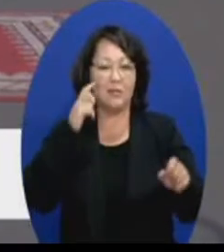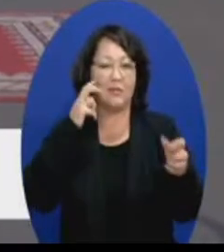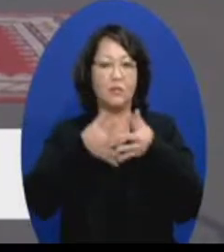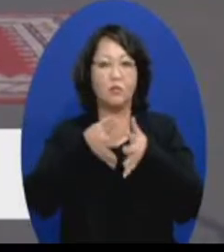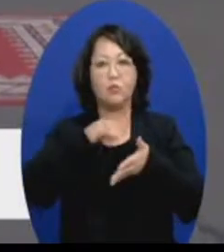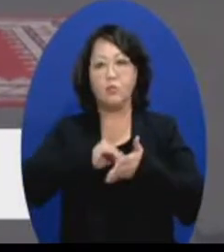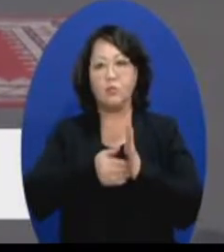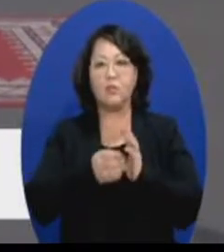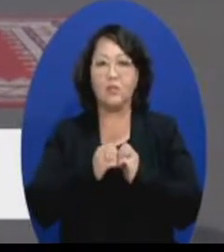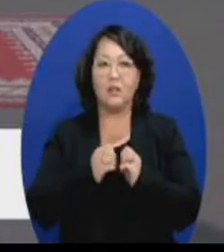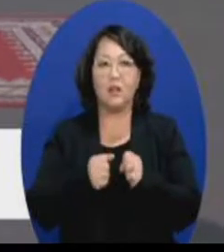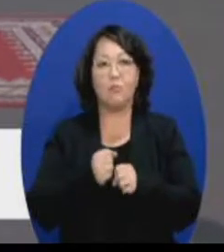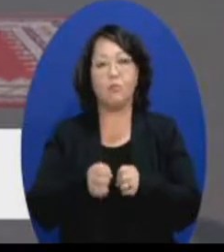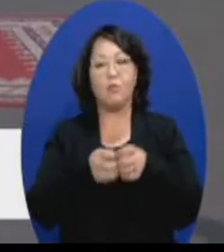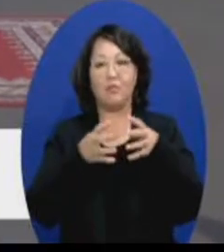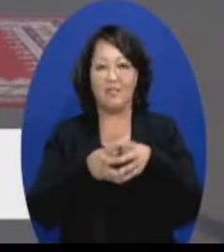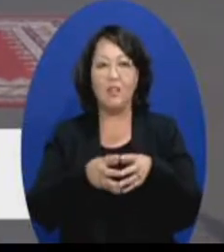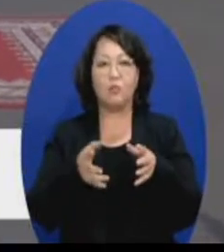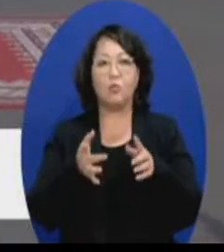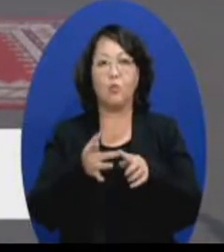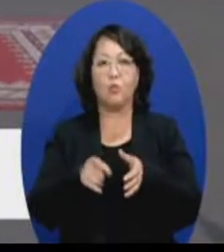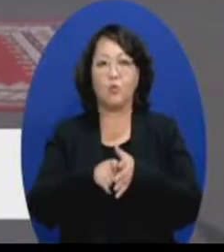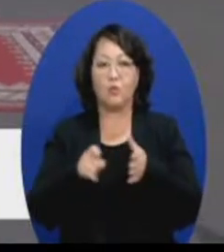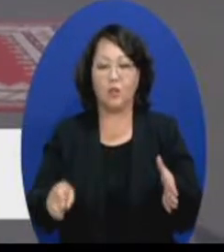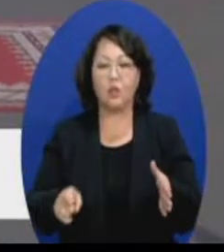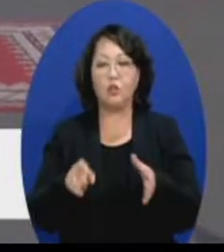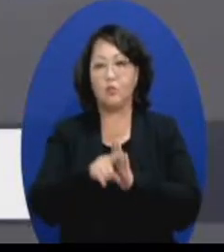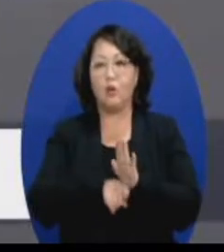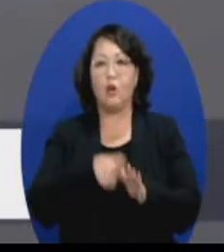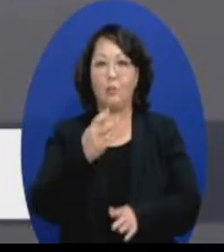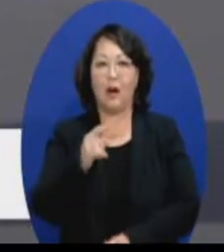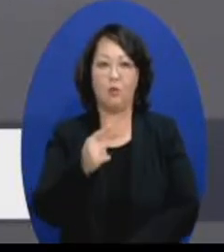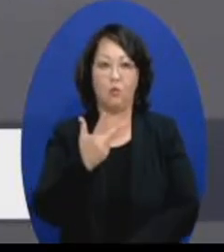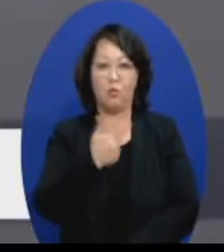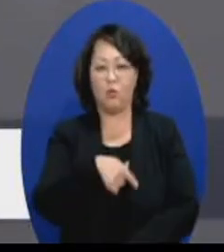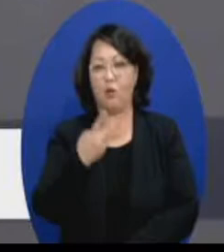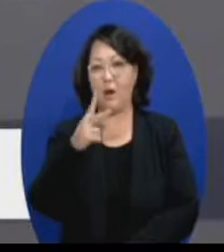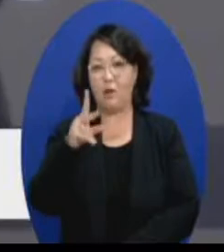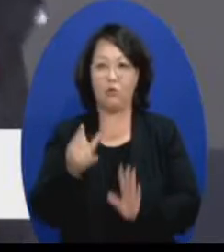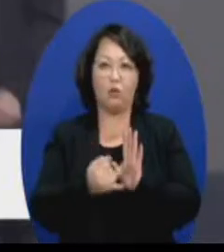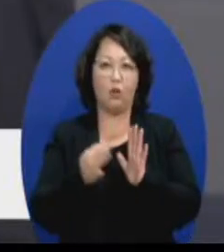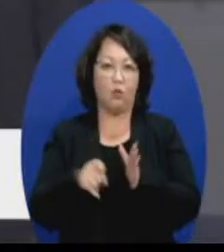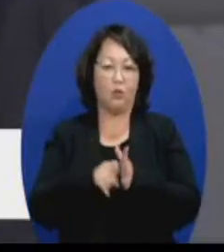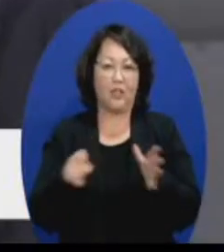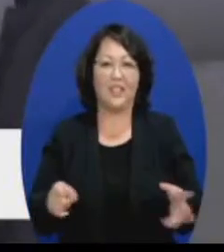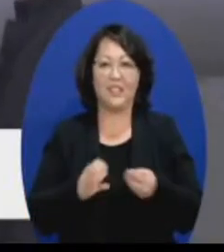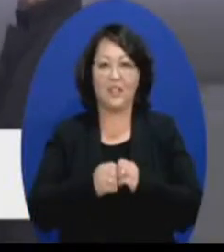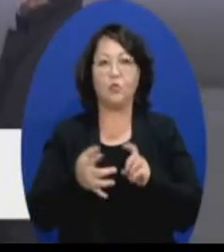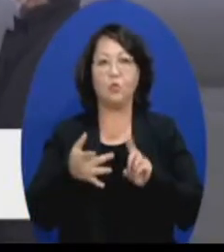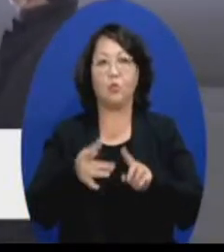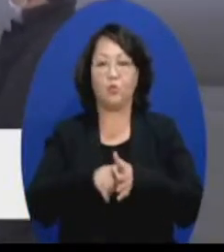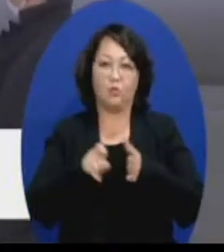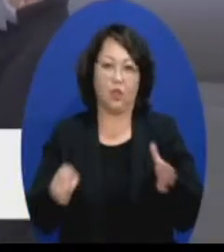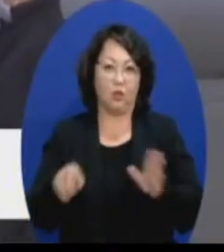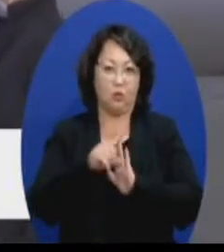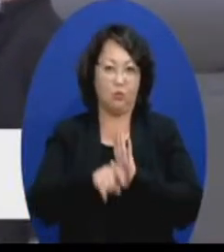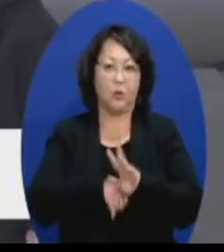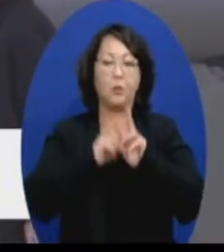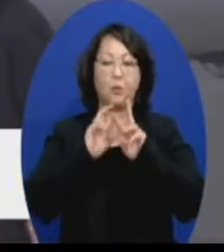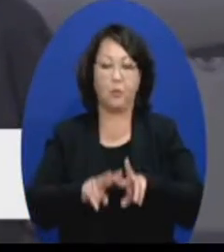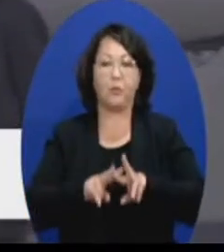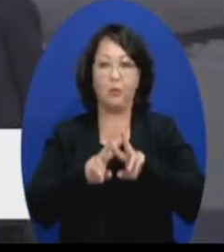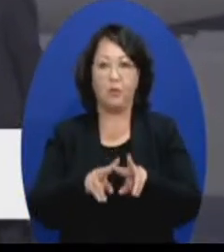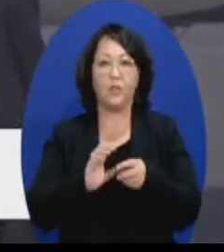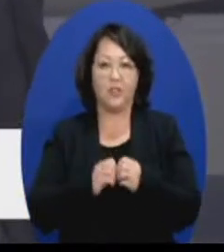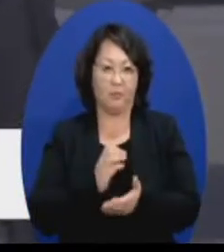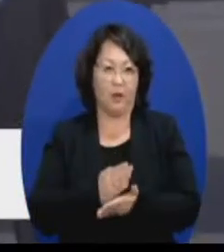түншлэлийн хөгжүүлэх тухай дунд хугацааны хөтөлбөрийг 2013-аас 2017 онд талууд бүрэн хэрэгжүүлж дунд хугацааны хөтөлбөрийг